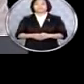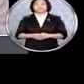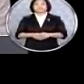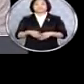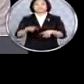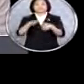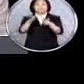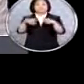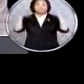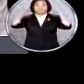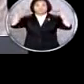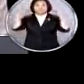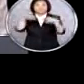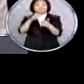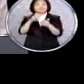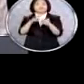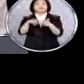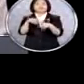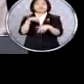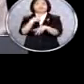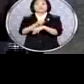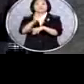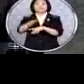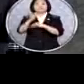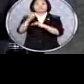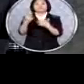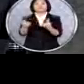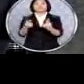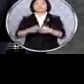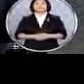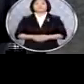请宋楚瑜先生回答，时间1分30秒。